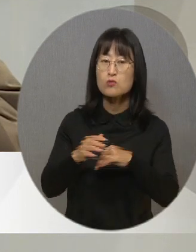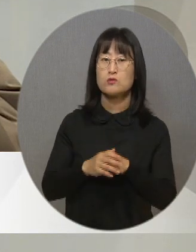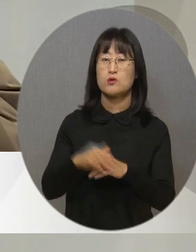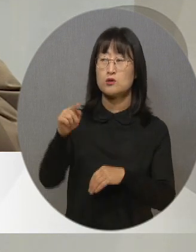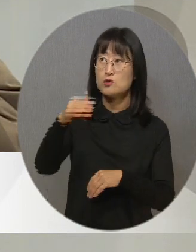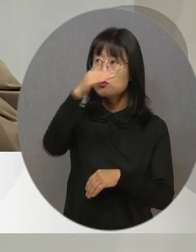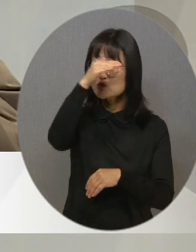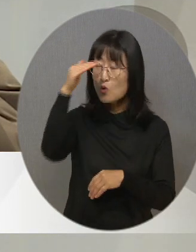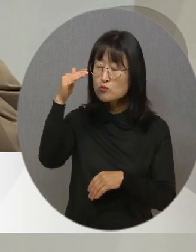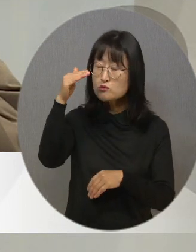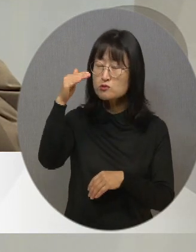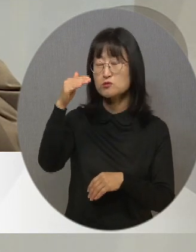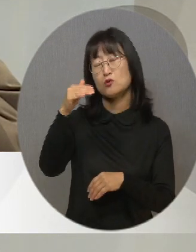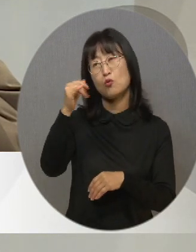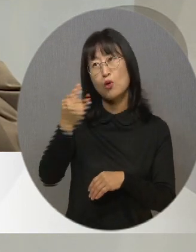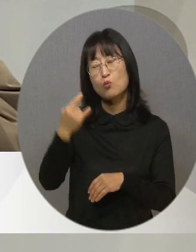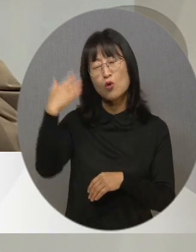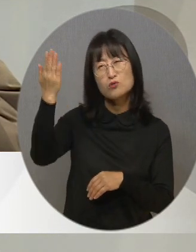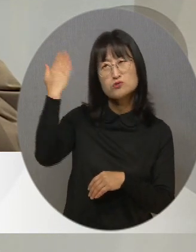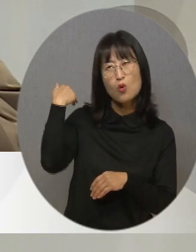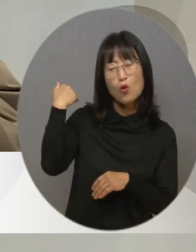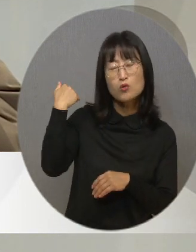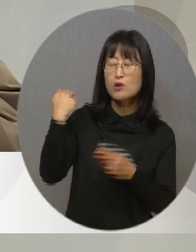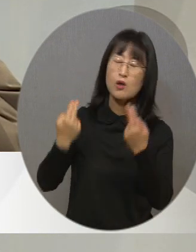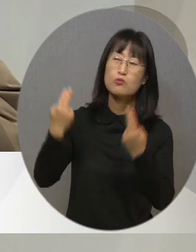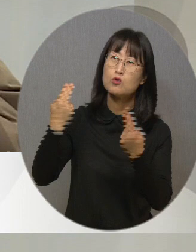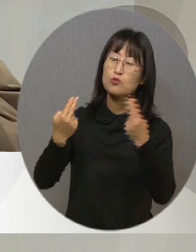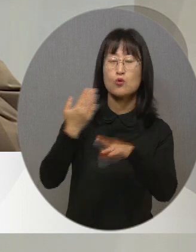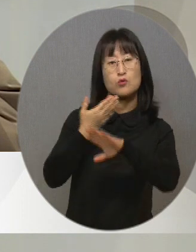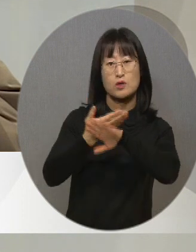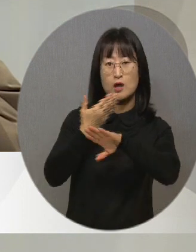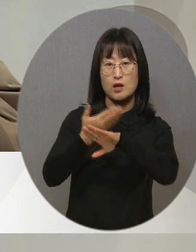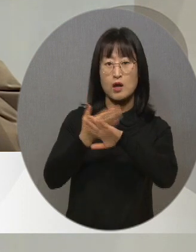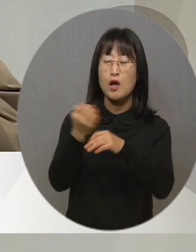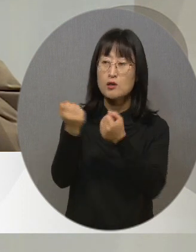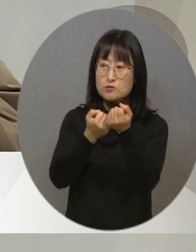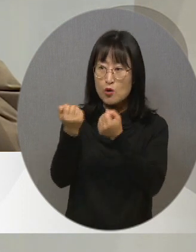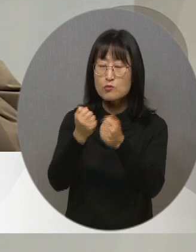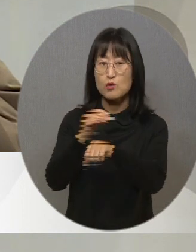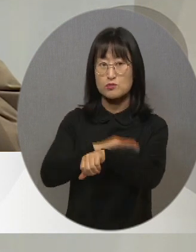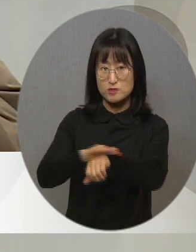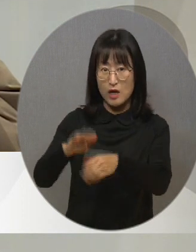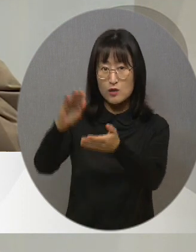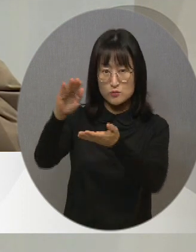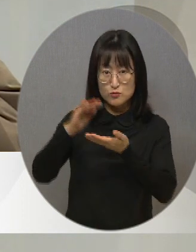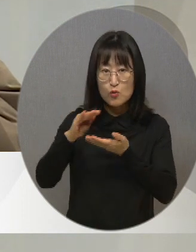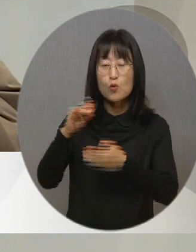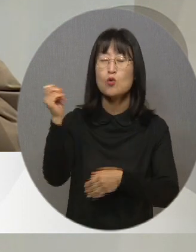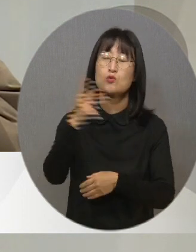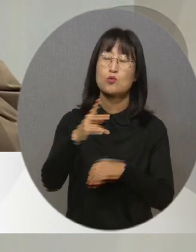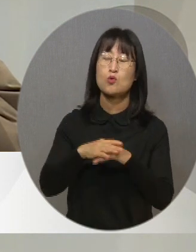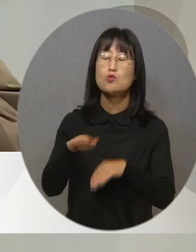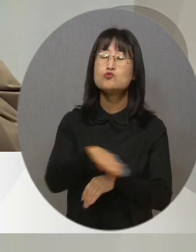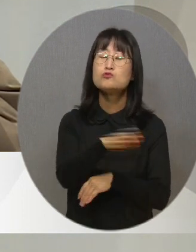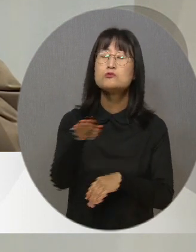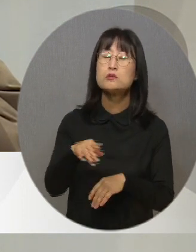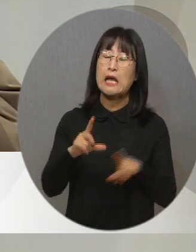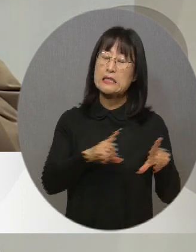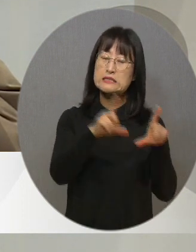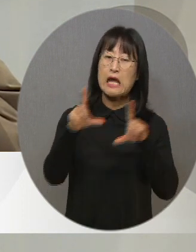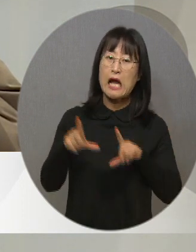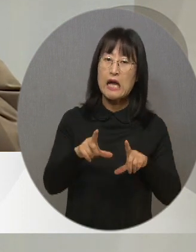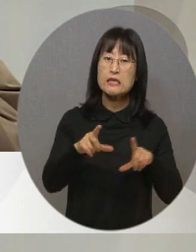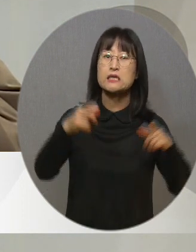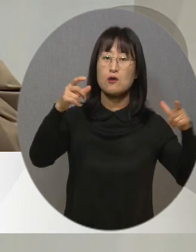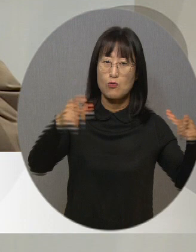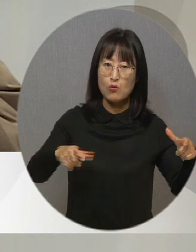좀 그동안에 갔었던 다른 전시보다도 좀 설명도 체계적이고 그리고 이제 우리가 있는 공간이랑 접해서